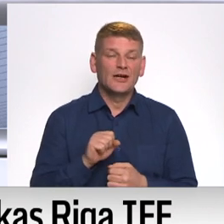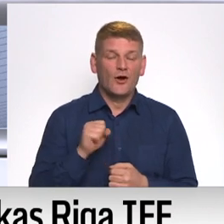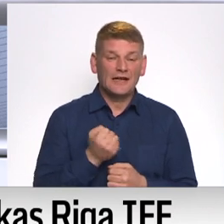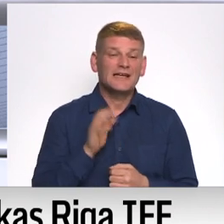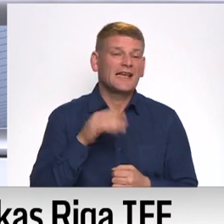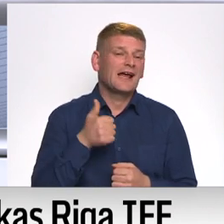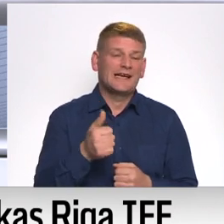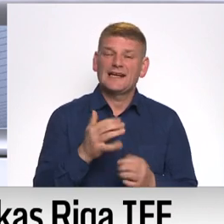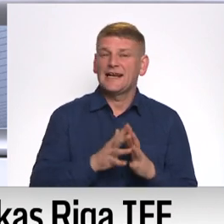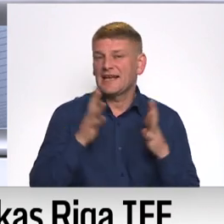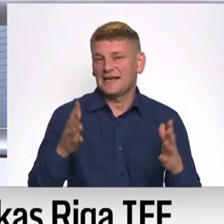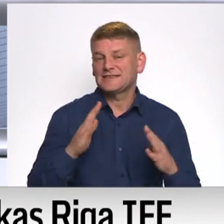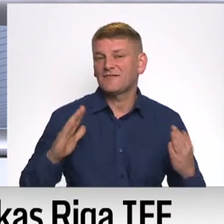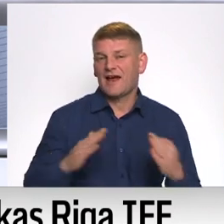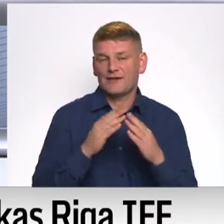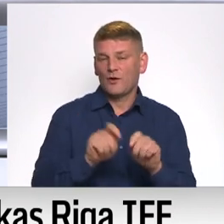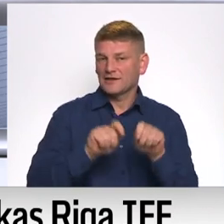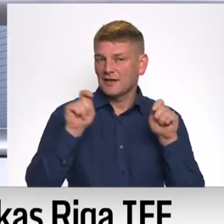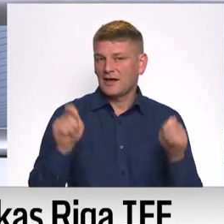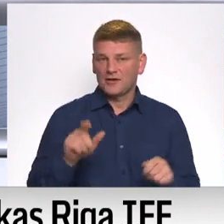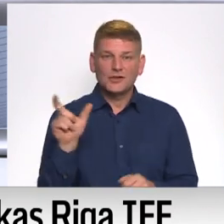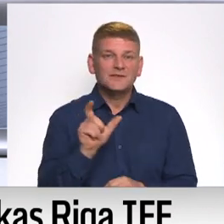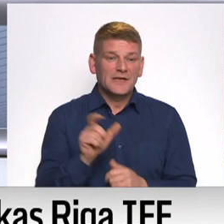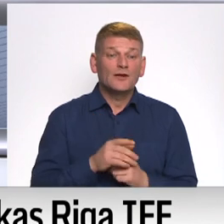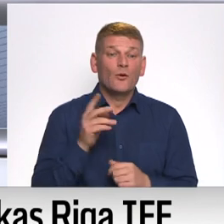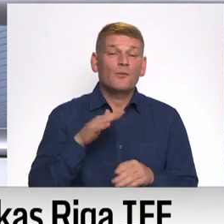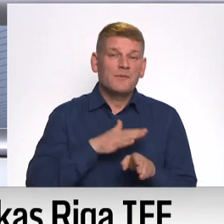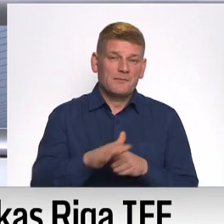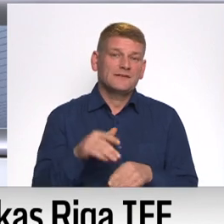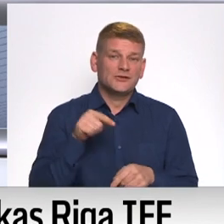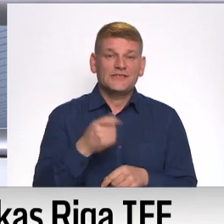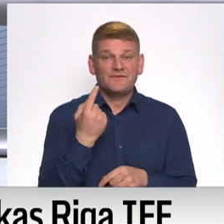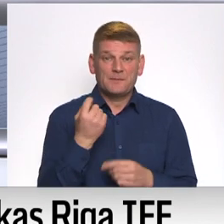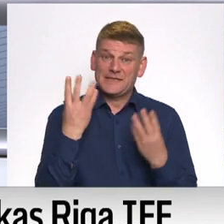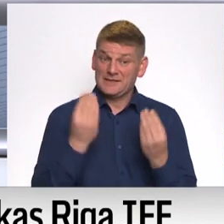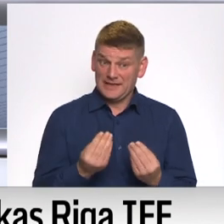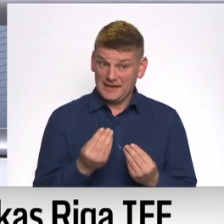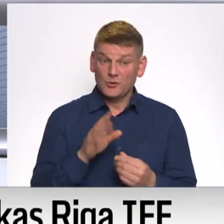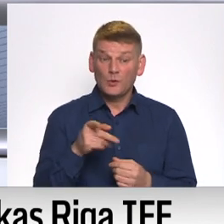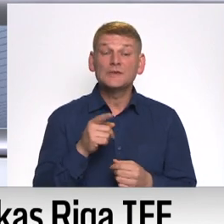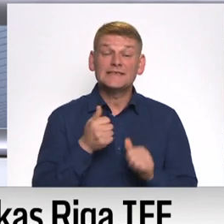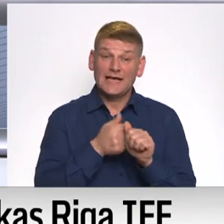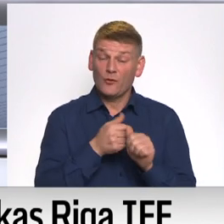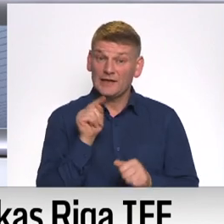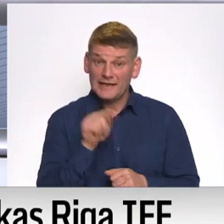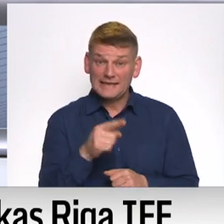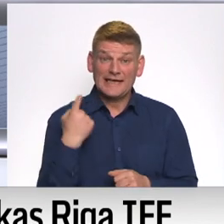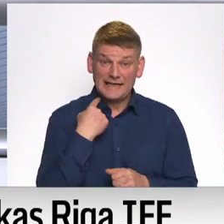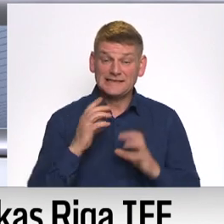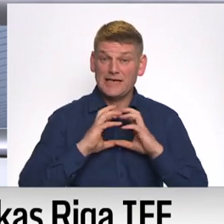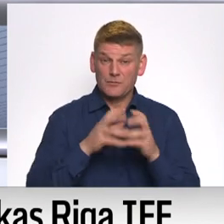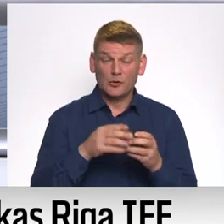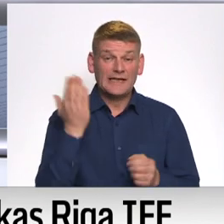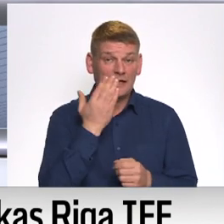ir žilbinoši svētku atklāšanas mirkļi un, protams, piepildīt šīs 11 dienas un starp citu sekot līdzi Rīgas